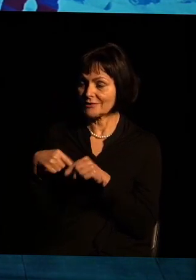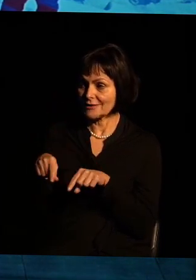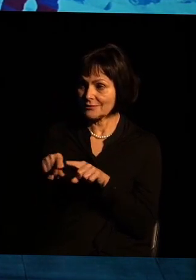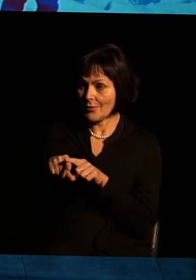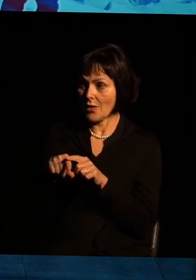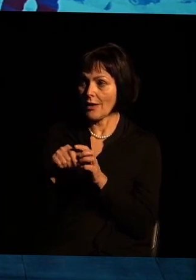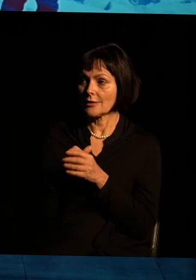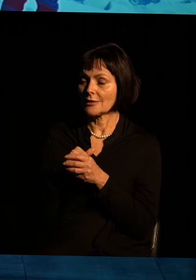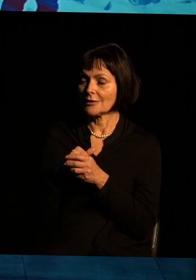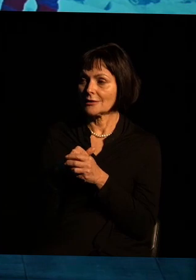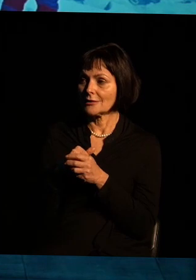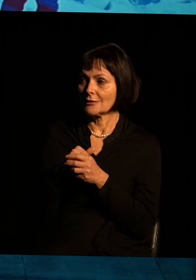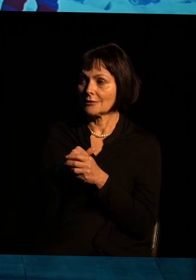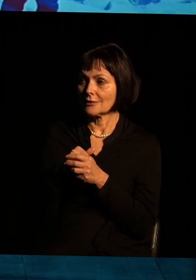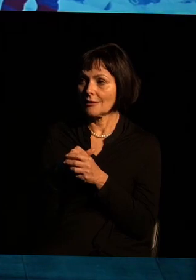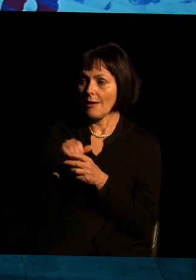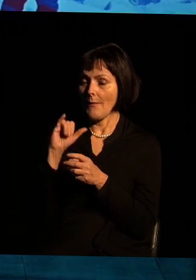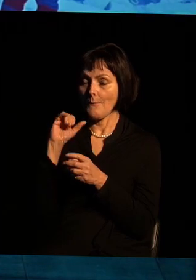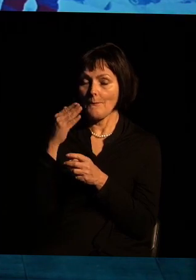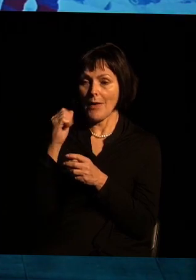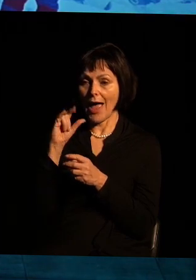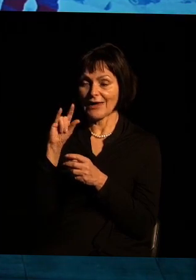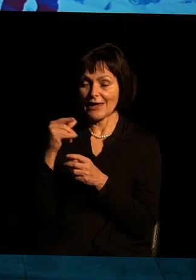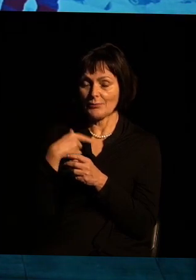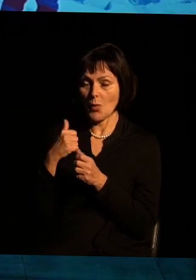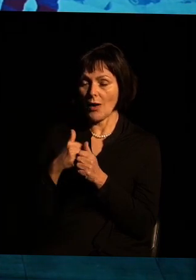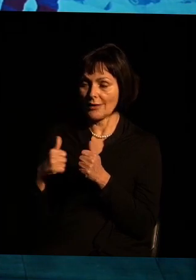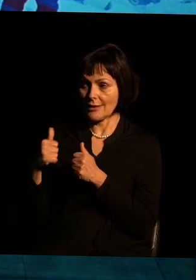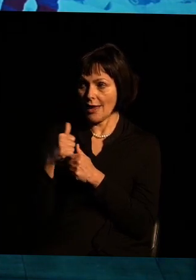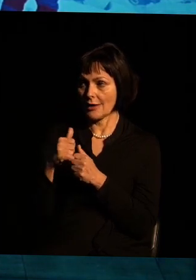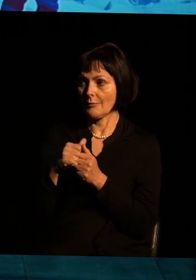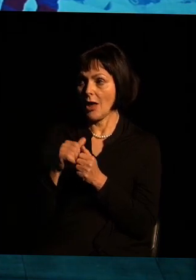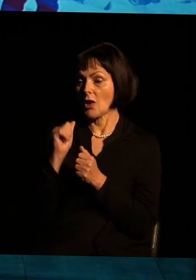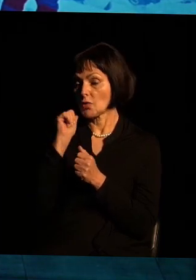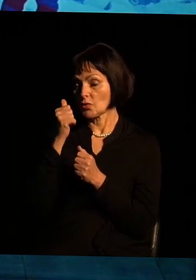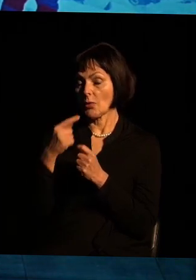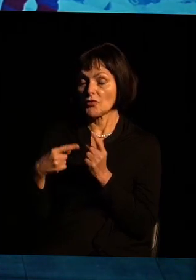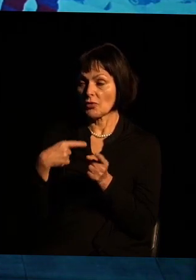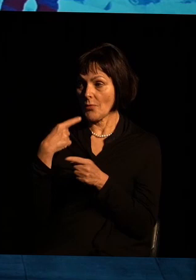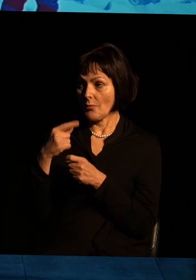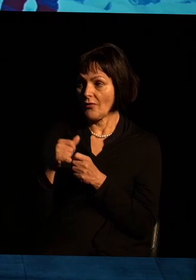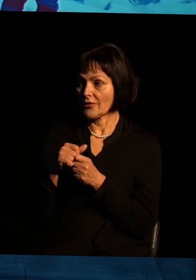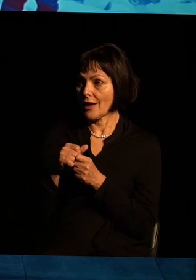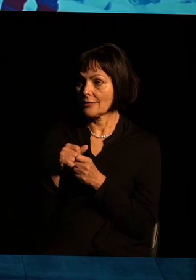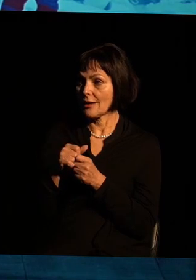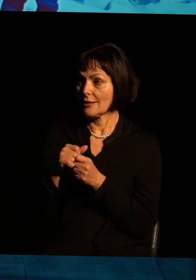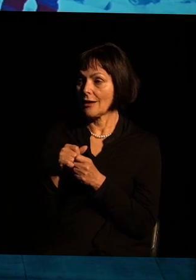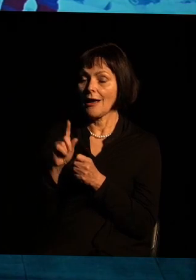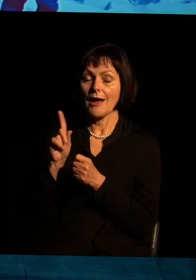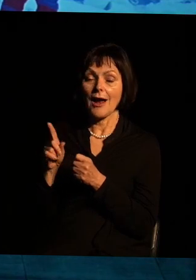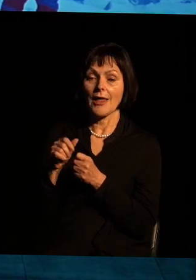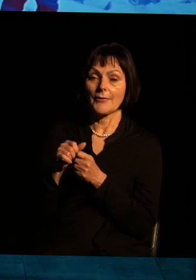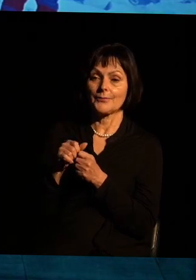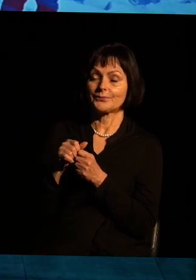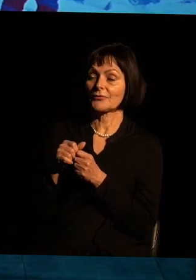na tej Magic Line i Janusz Majer był liderem. Zresztą Janusz może jutro poopowiada o tym, ale w końcu